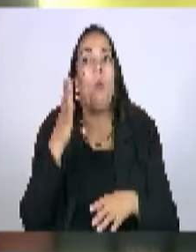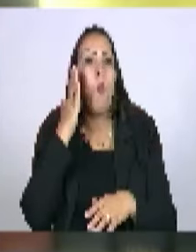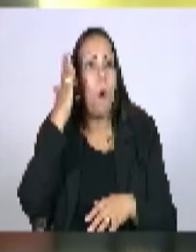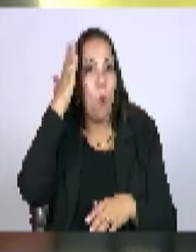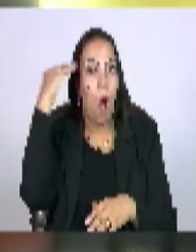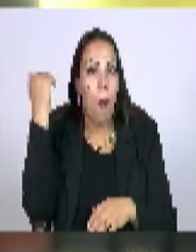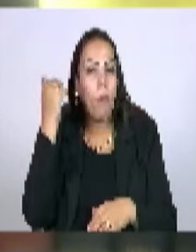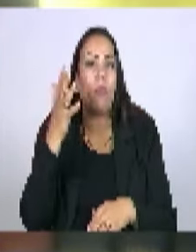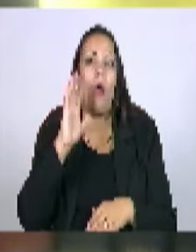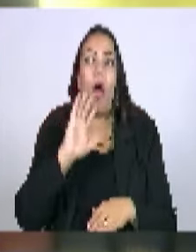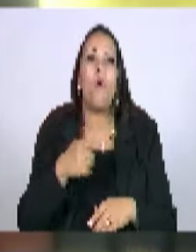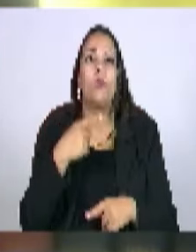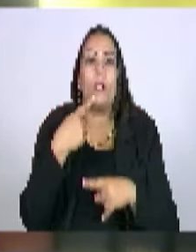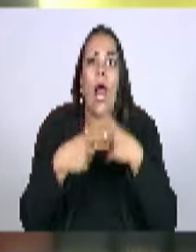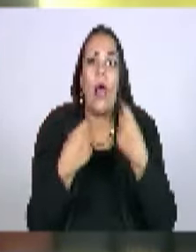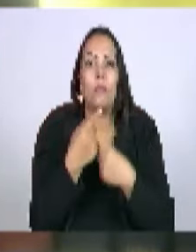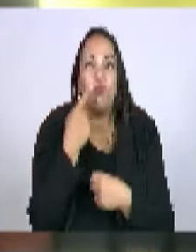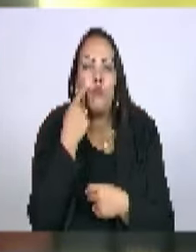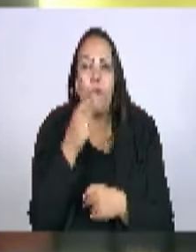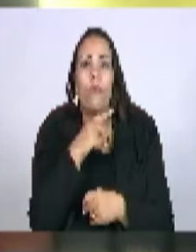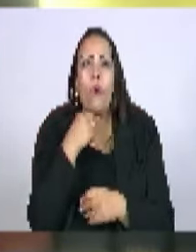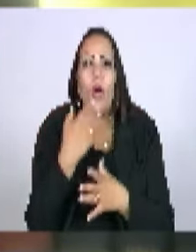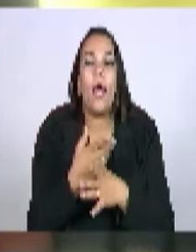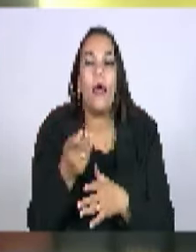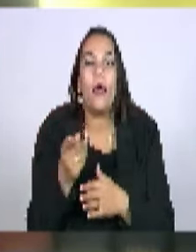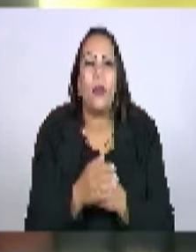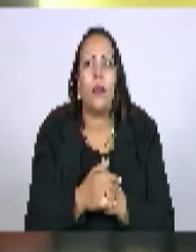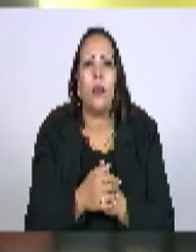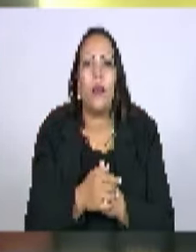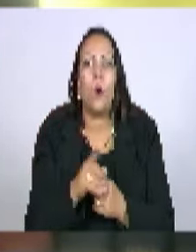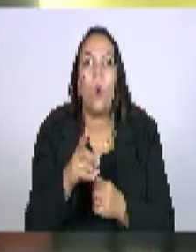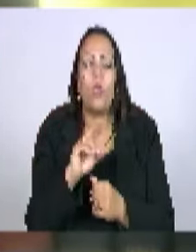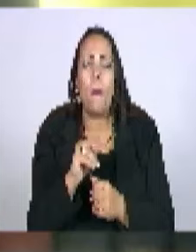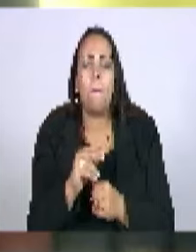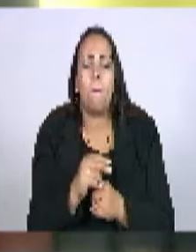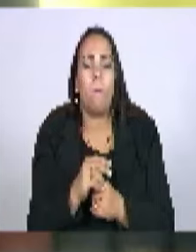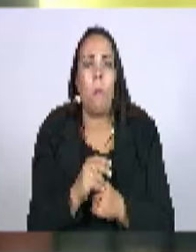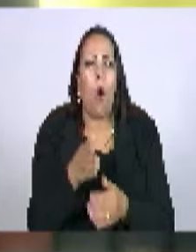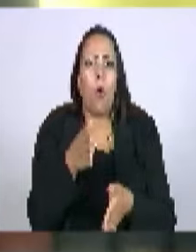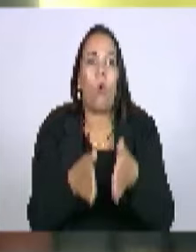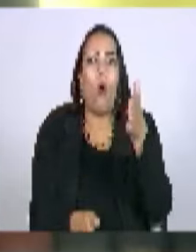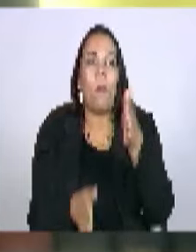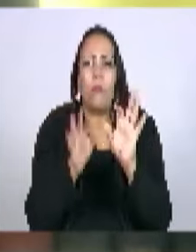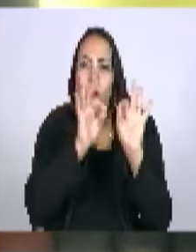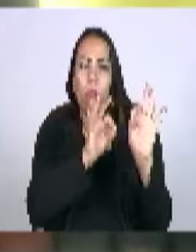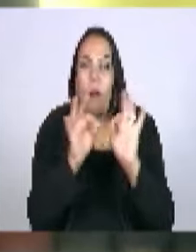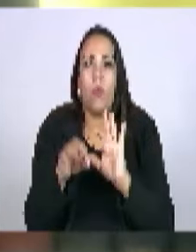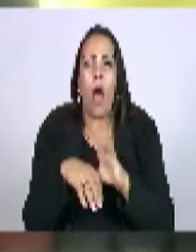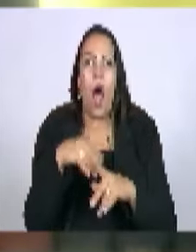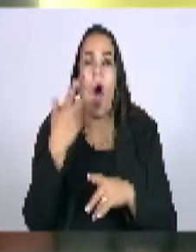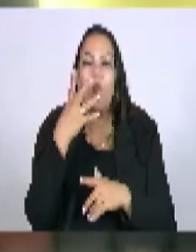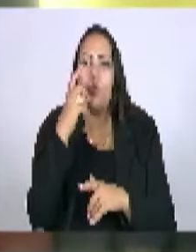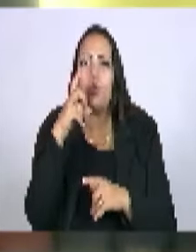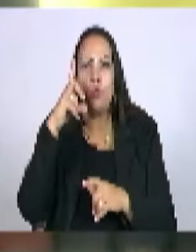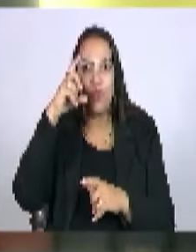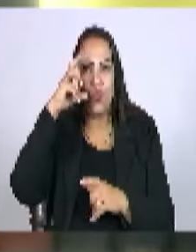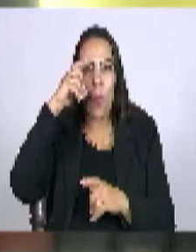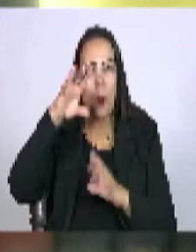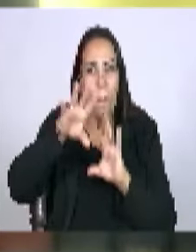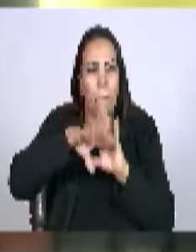ريلز معينه بيبان ان هم روبوت او ا صور مخلقه من